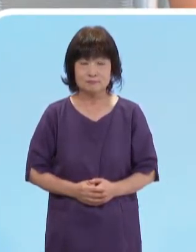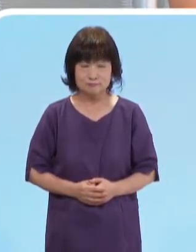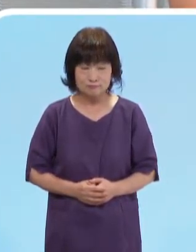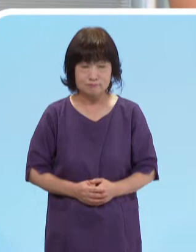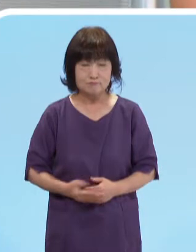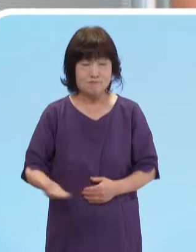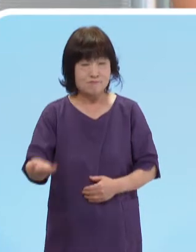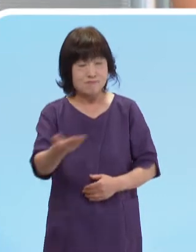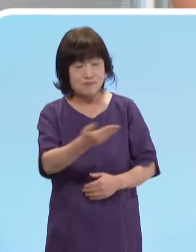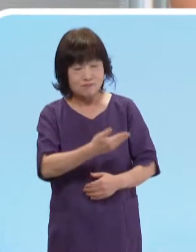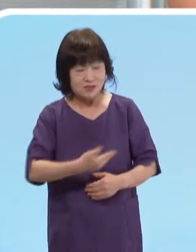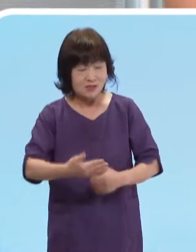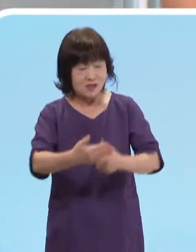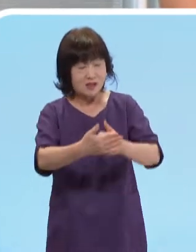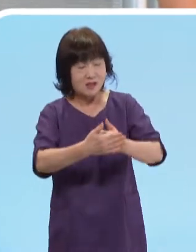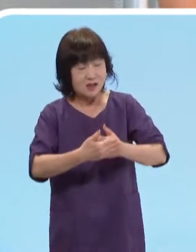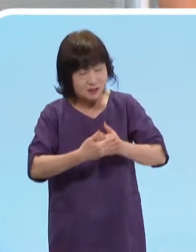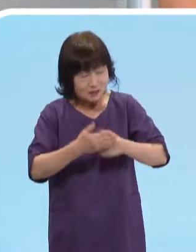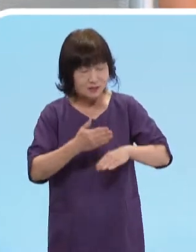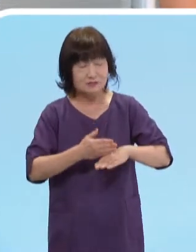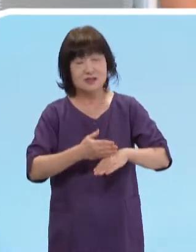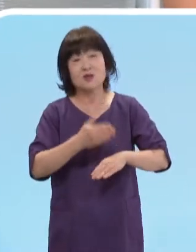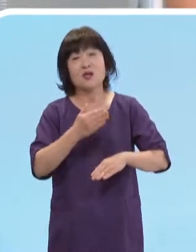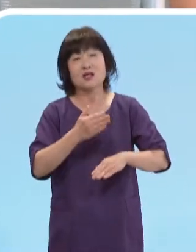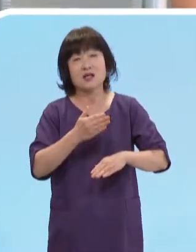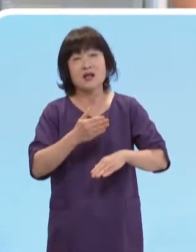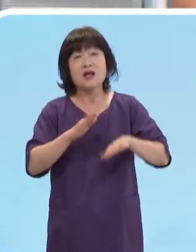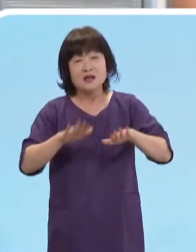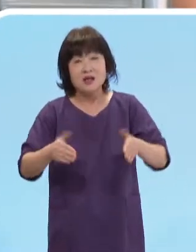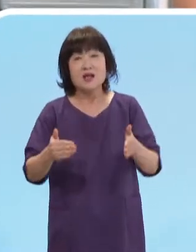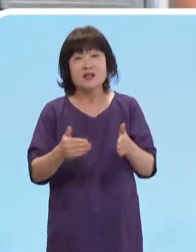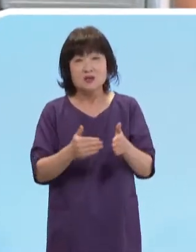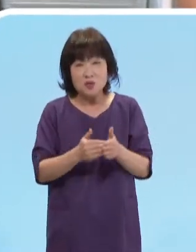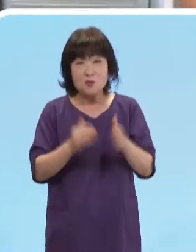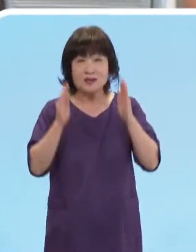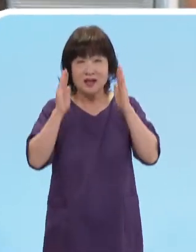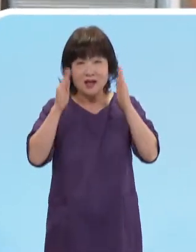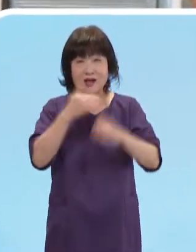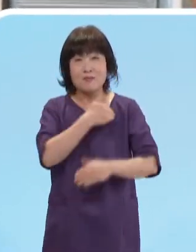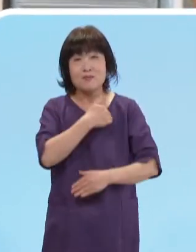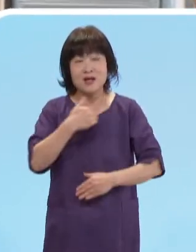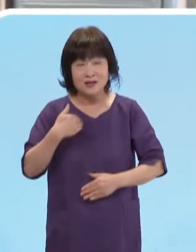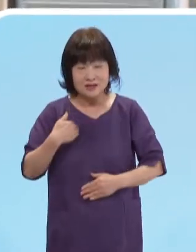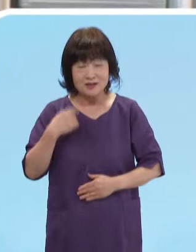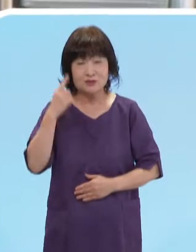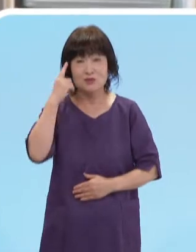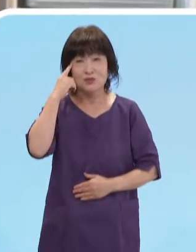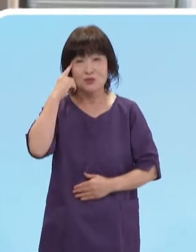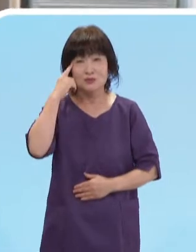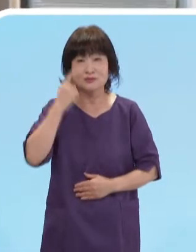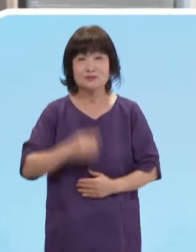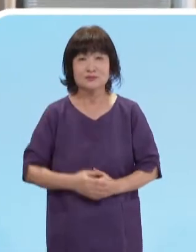みんながね、励ましてくださったからね、うん、ここまで行けたんやなと思ってね、